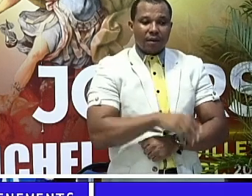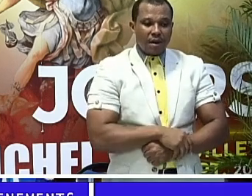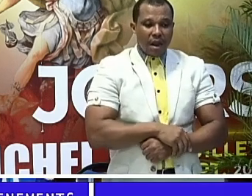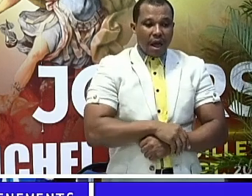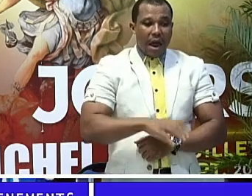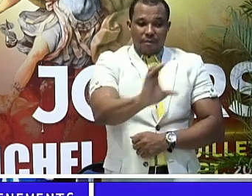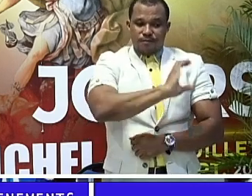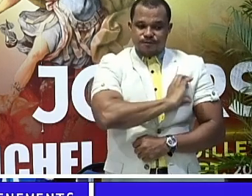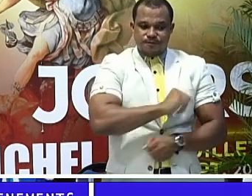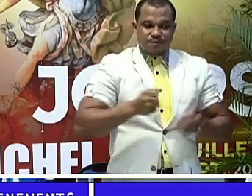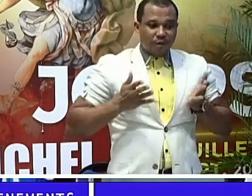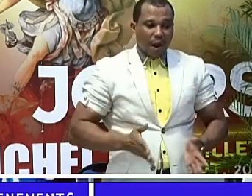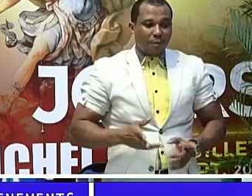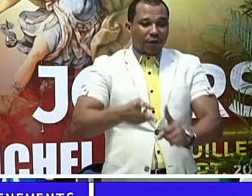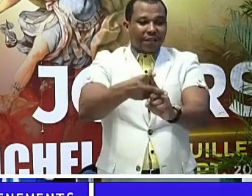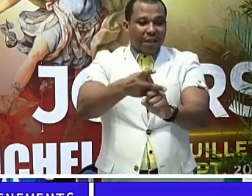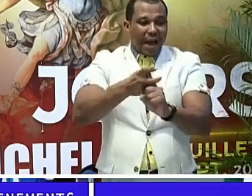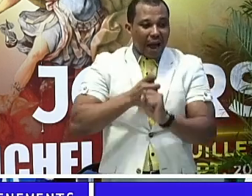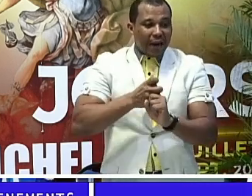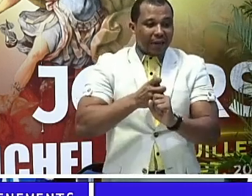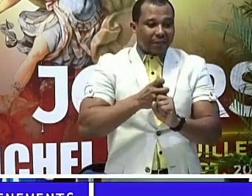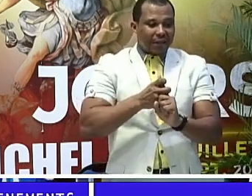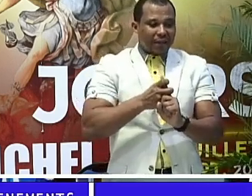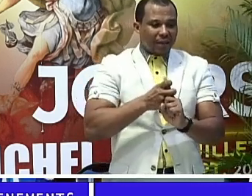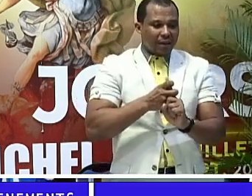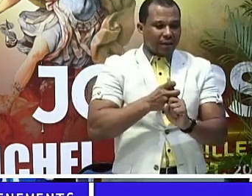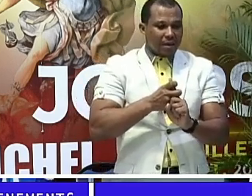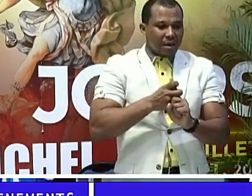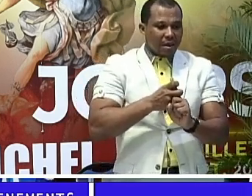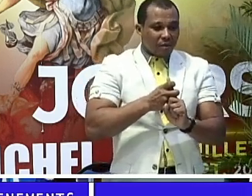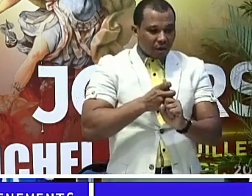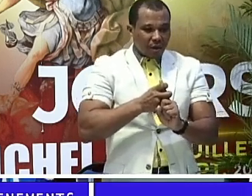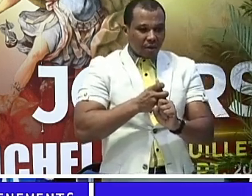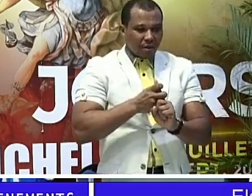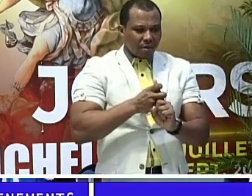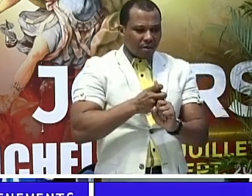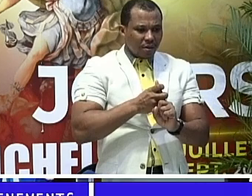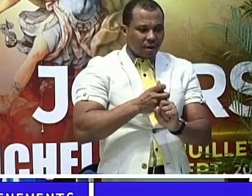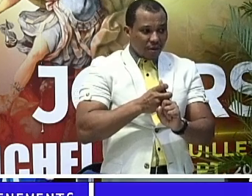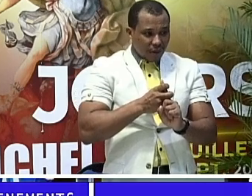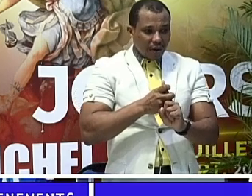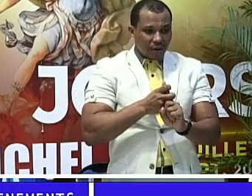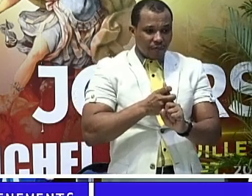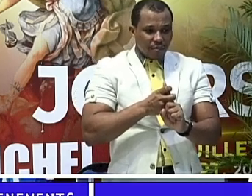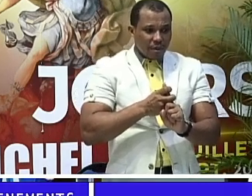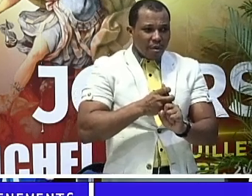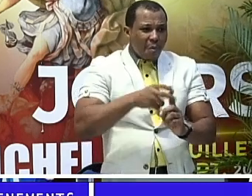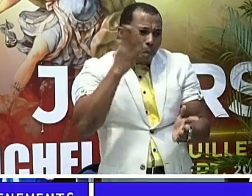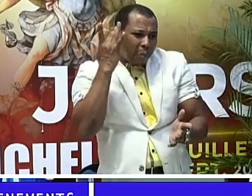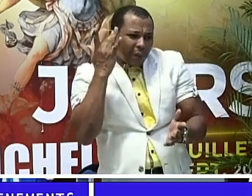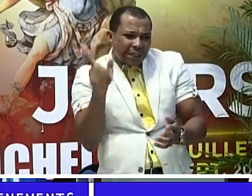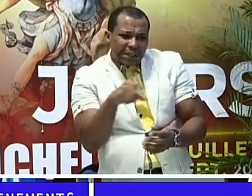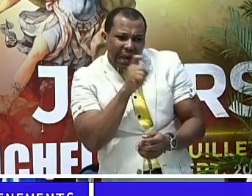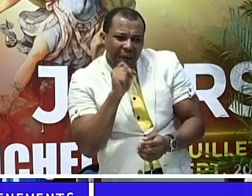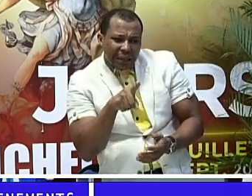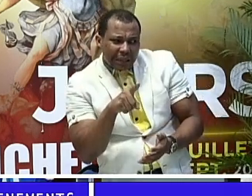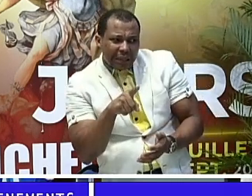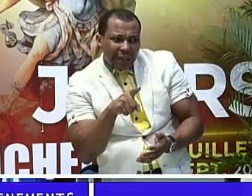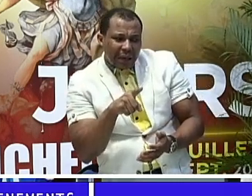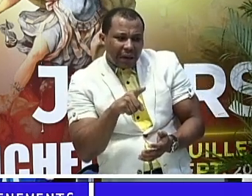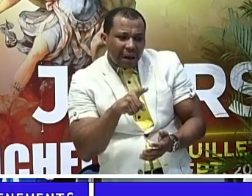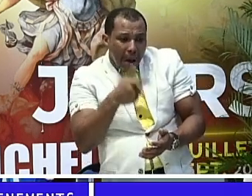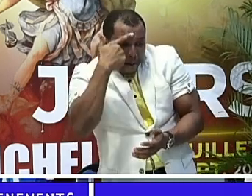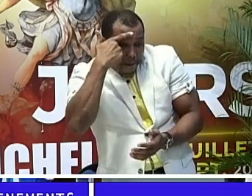qu'il est impliqué dans un affaire trafic d'âme. Parce que l'église épiscopale